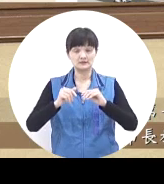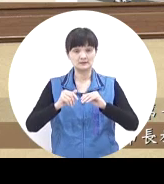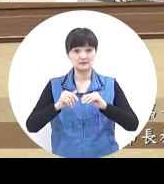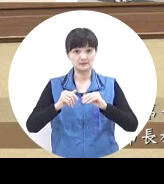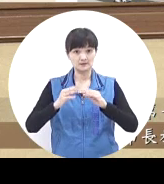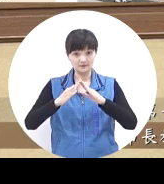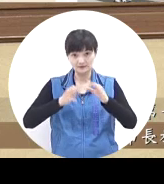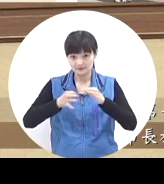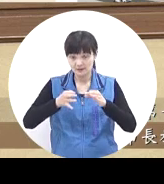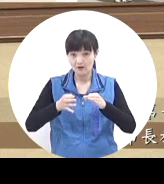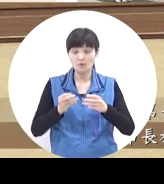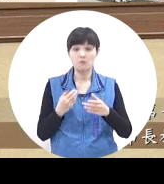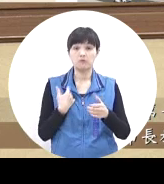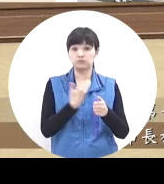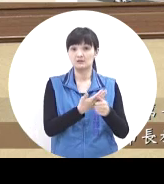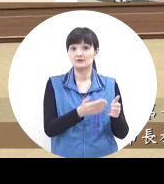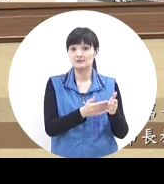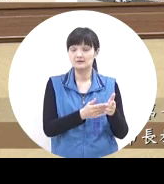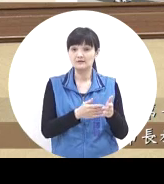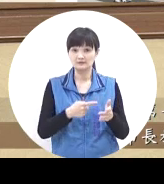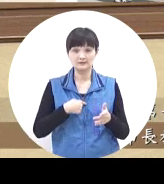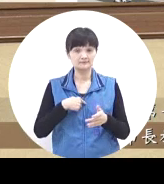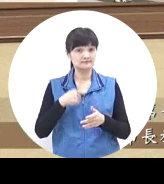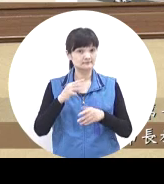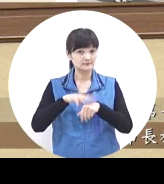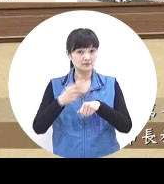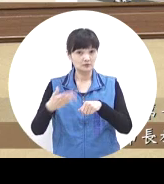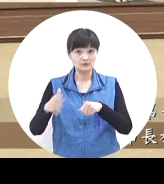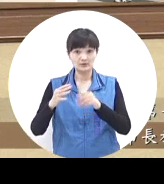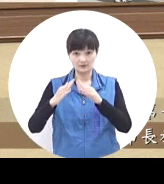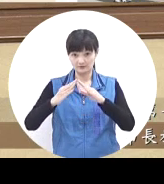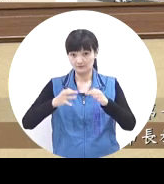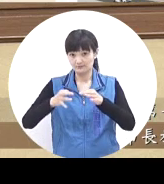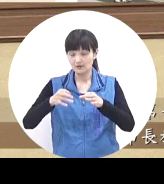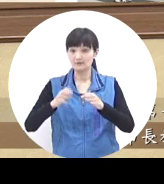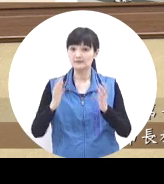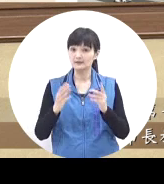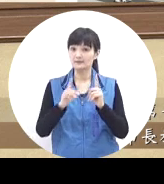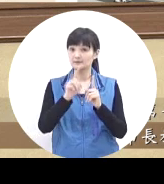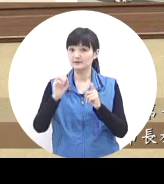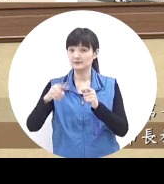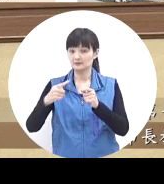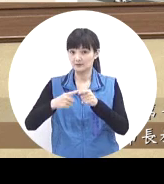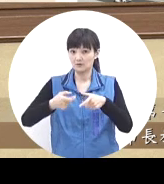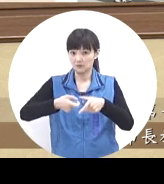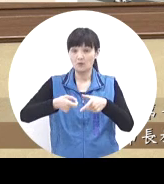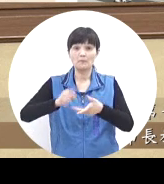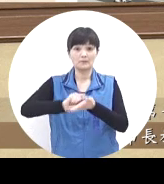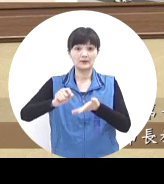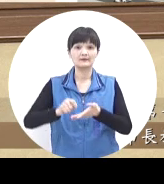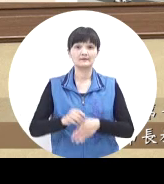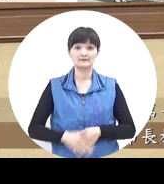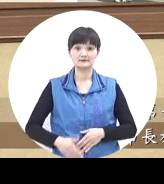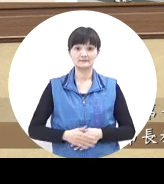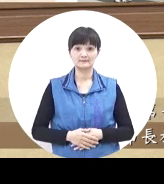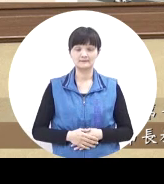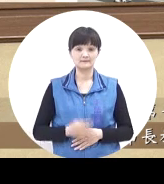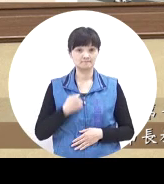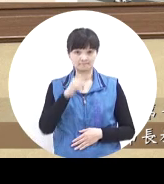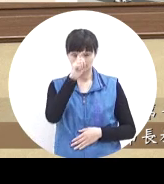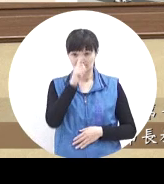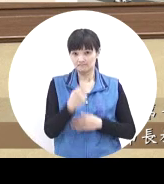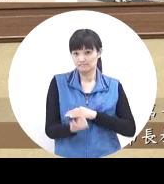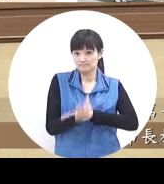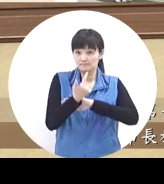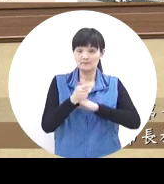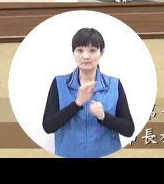植物市场，预计在110年公开招标。所以我们希望全力的改造我们现代化